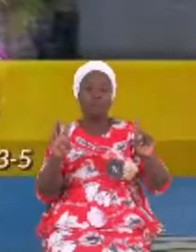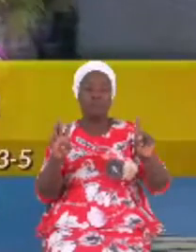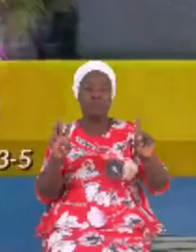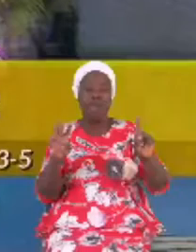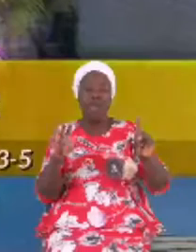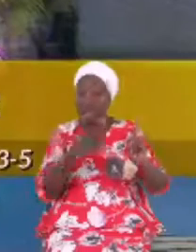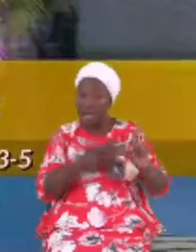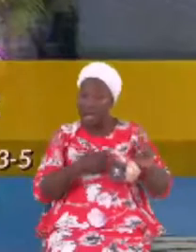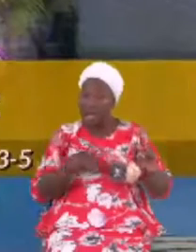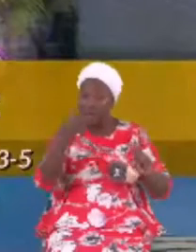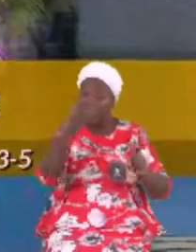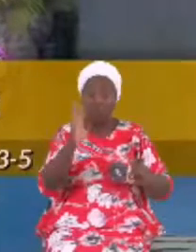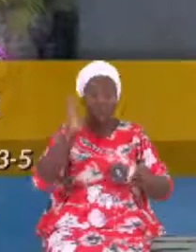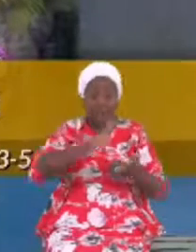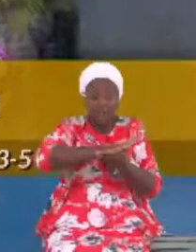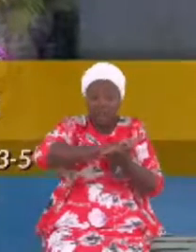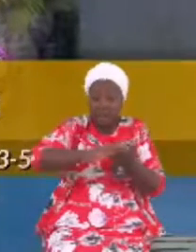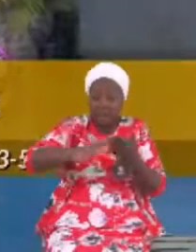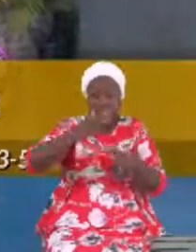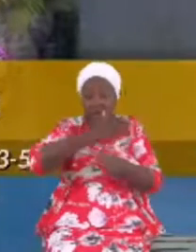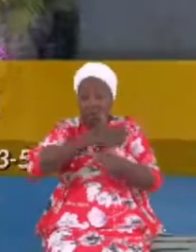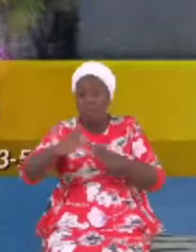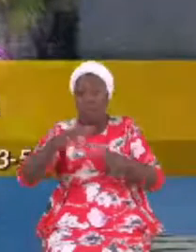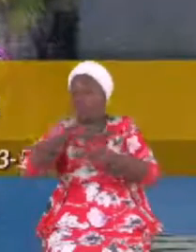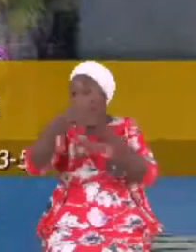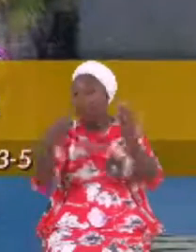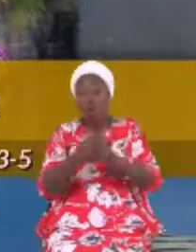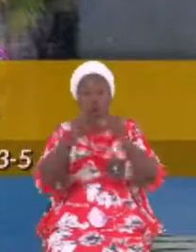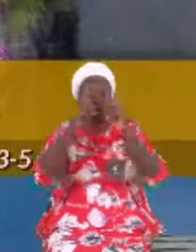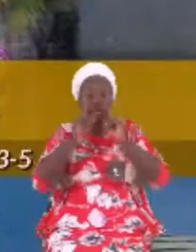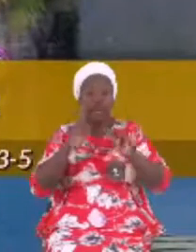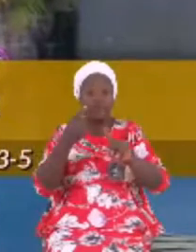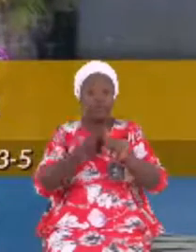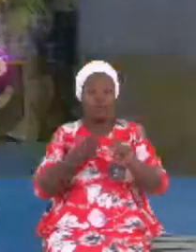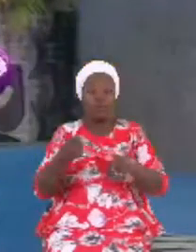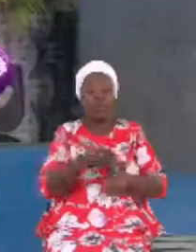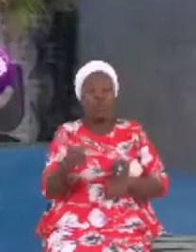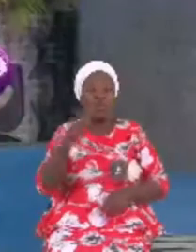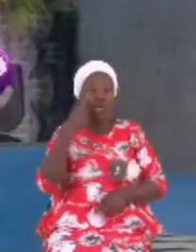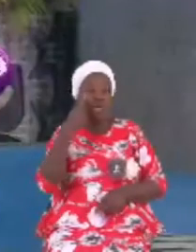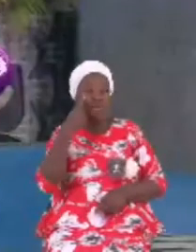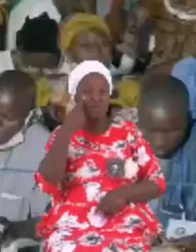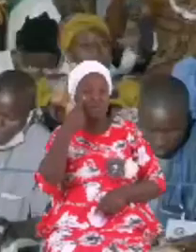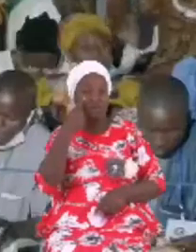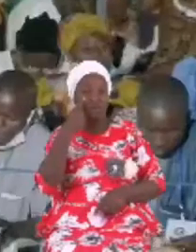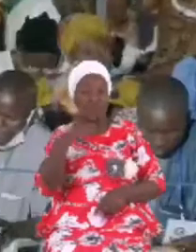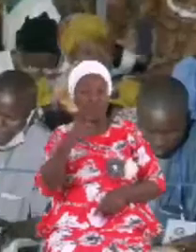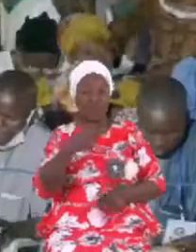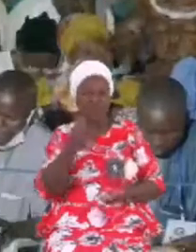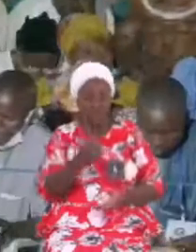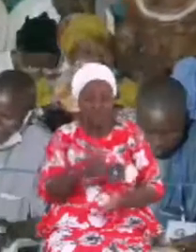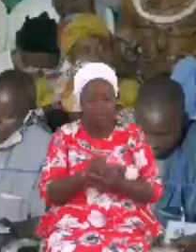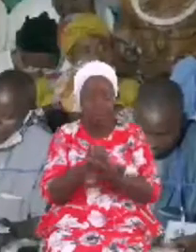dit, Dieu essuiera toutes larmes de leurs yeux. Quelqu'un dit Amen.